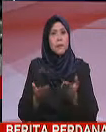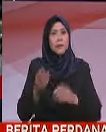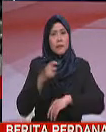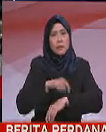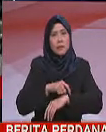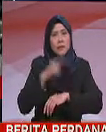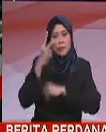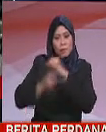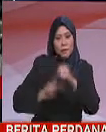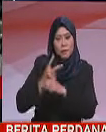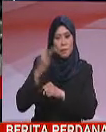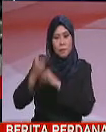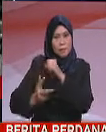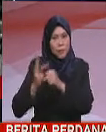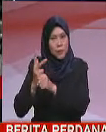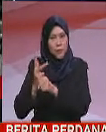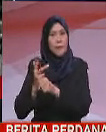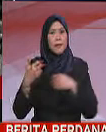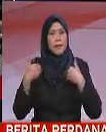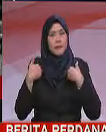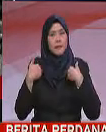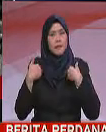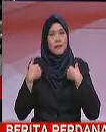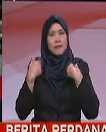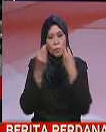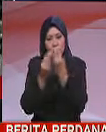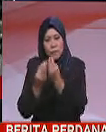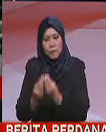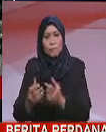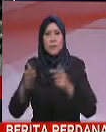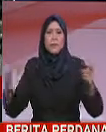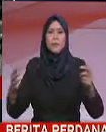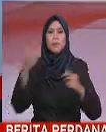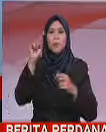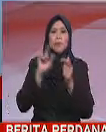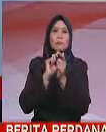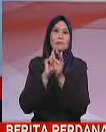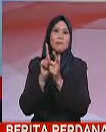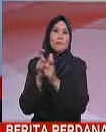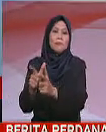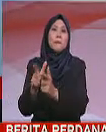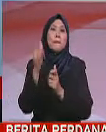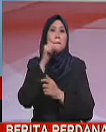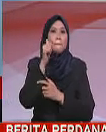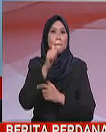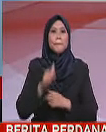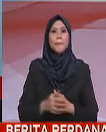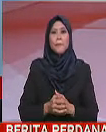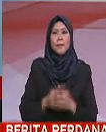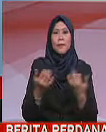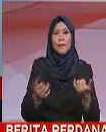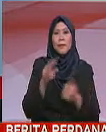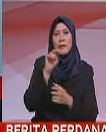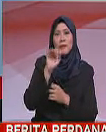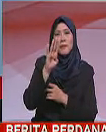2 ataupun 3 tahun lagi kita akan ada satu fasa besar dalam atlet wanita. Untuk rekod, hanya Azrin Nabila